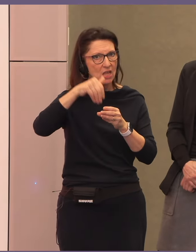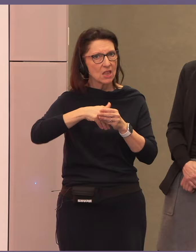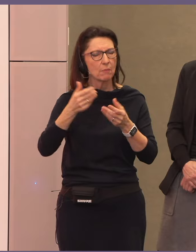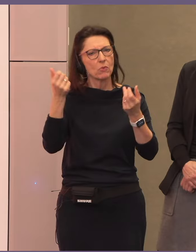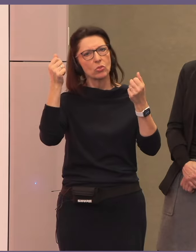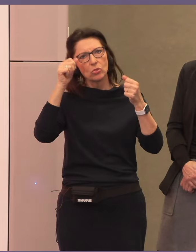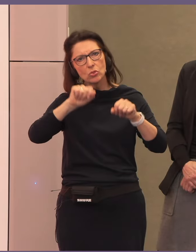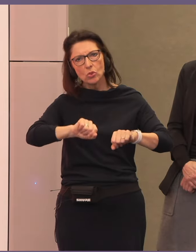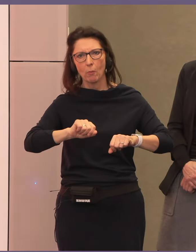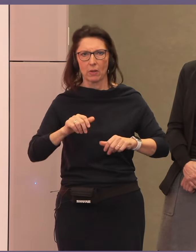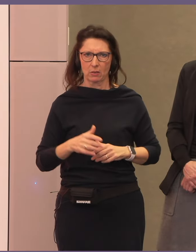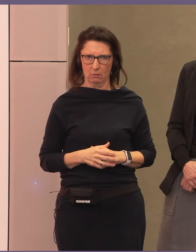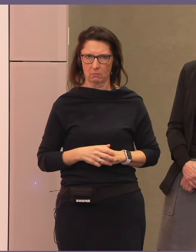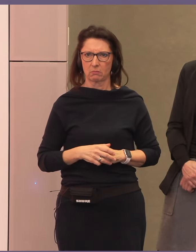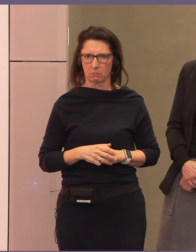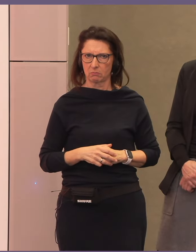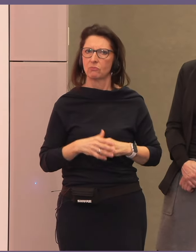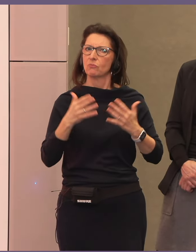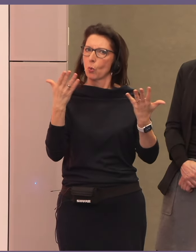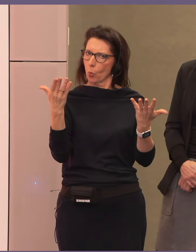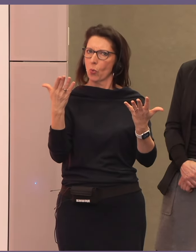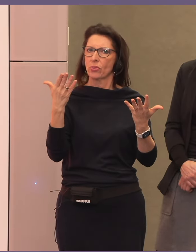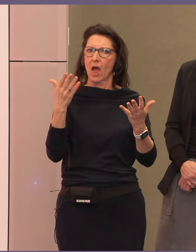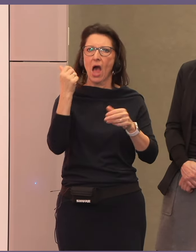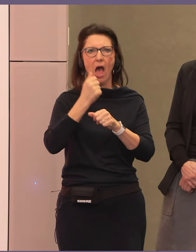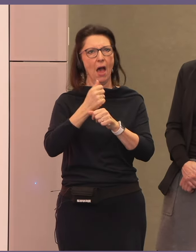geschlechtsspezifische Arbeitsteilung.